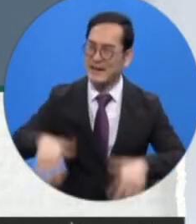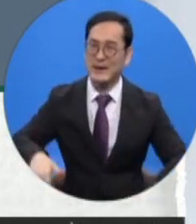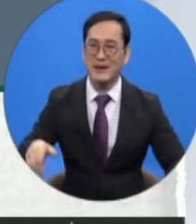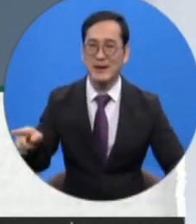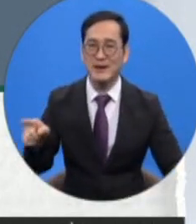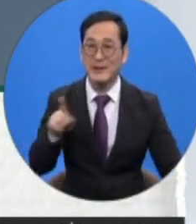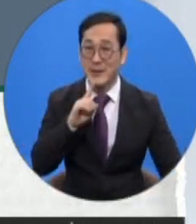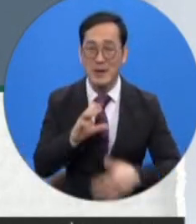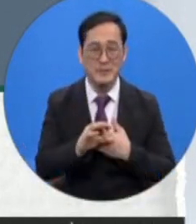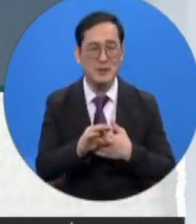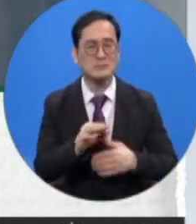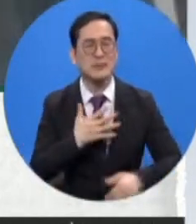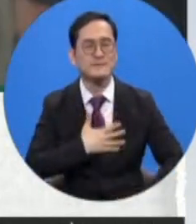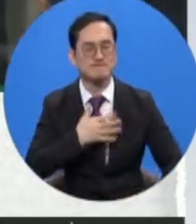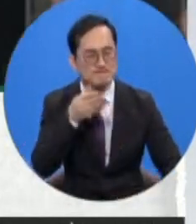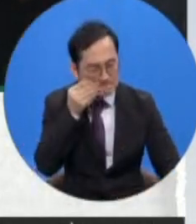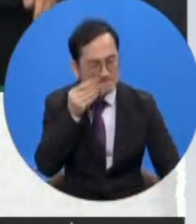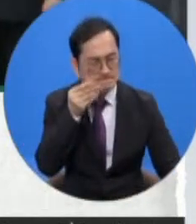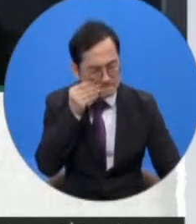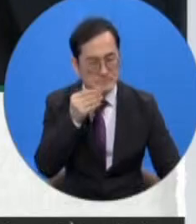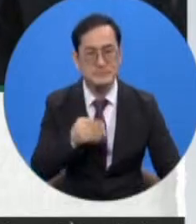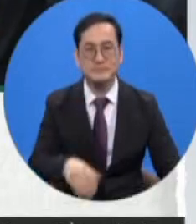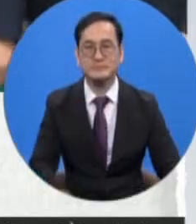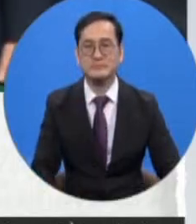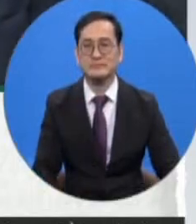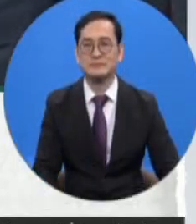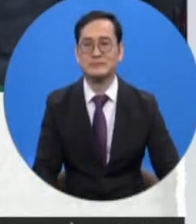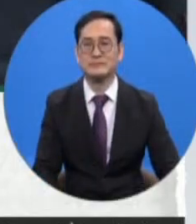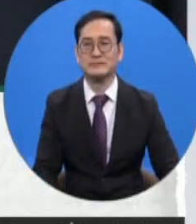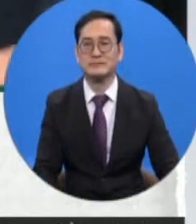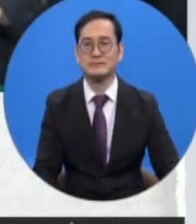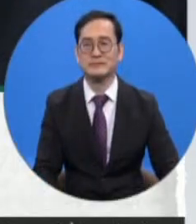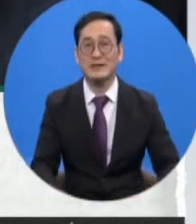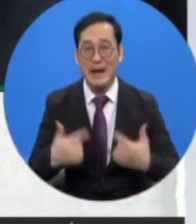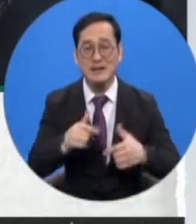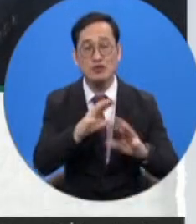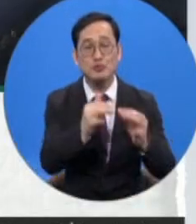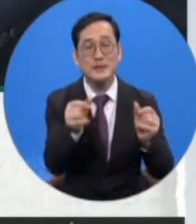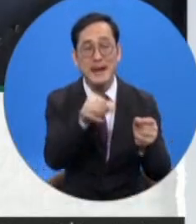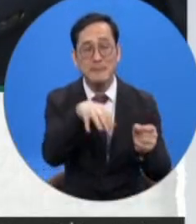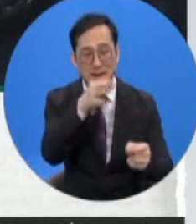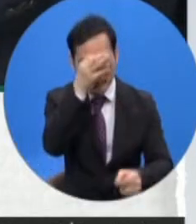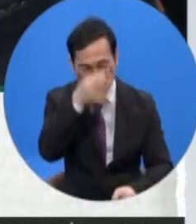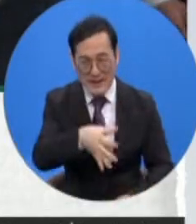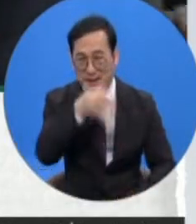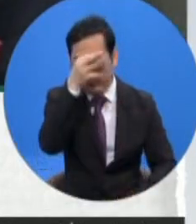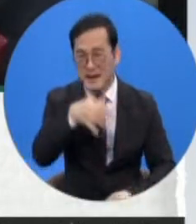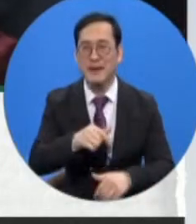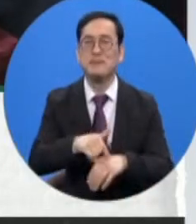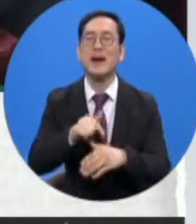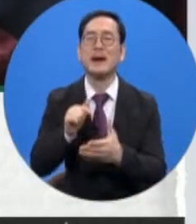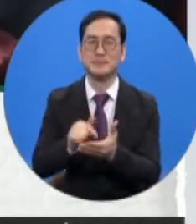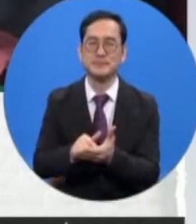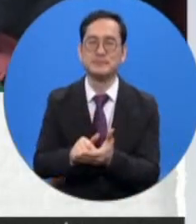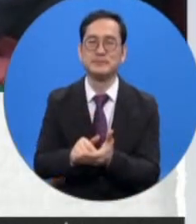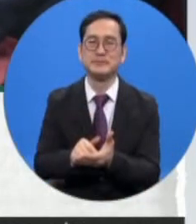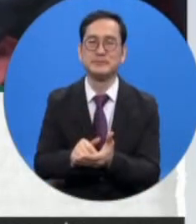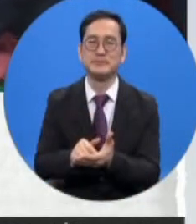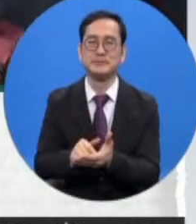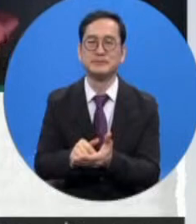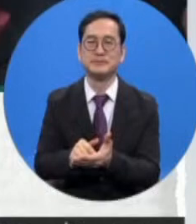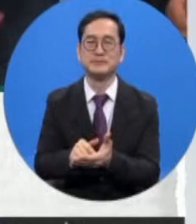있다면 언제든지 늘 부족한 마음, 송구한 마음, 죄송한 마음을 갖고 있는 게 윤석열 후보의 본심이고 진심입니다. 다만